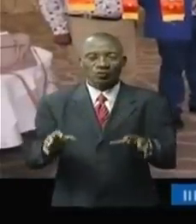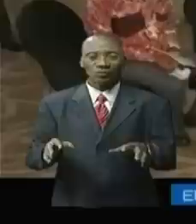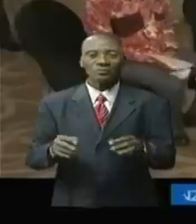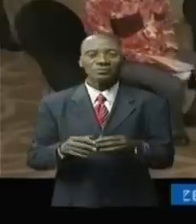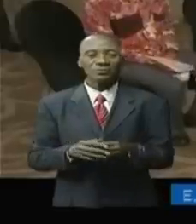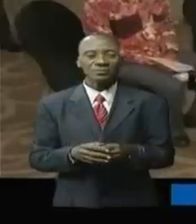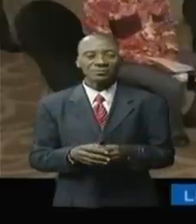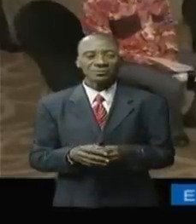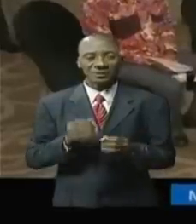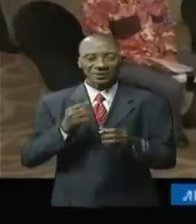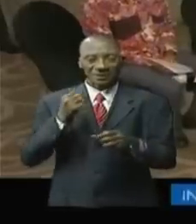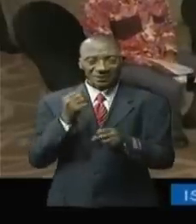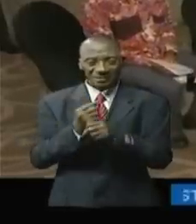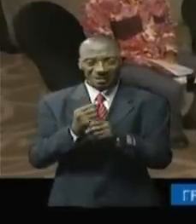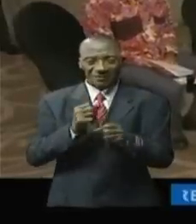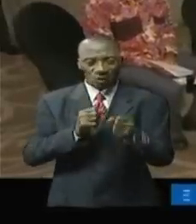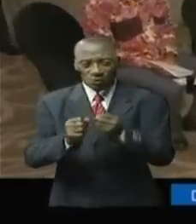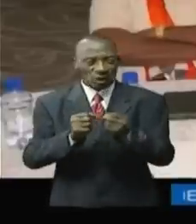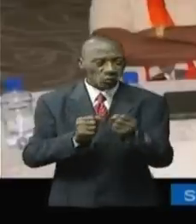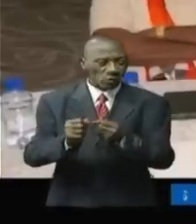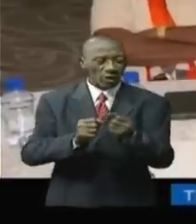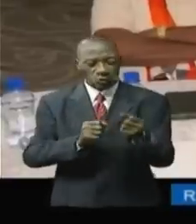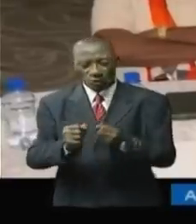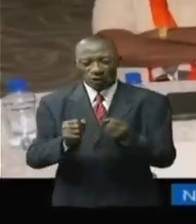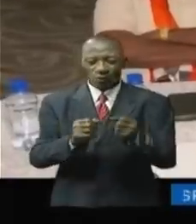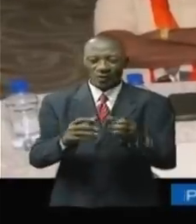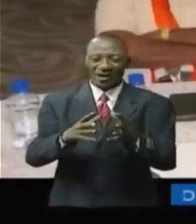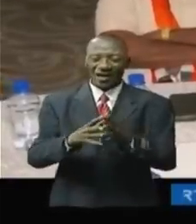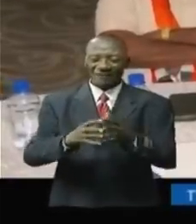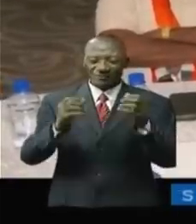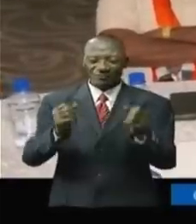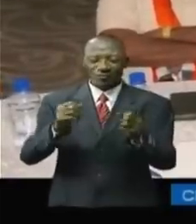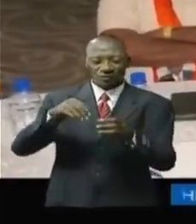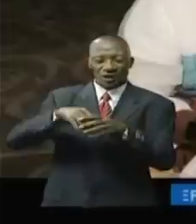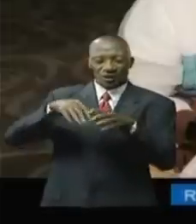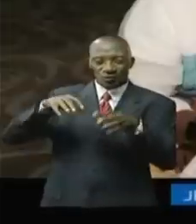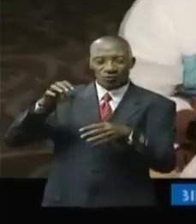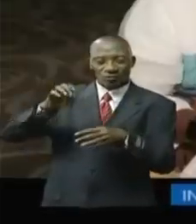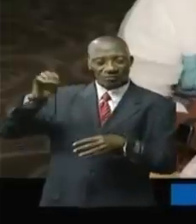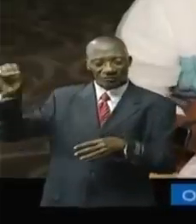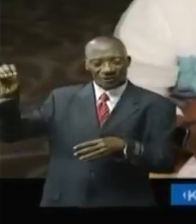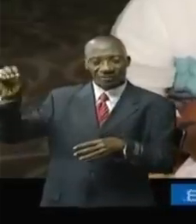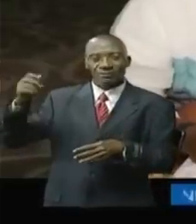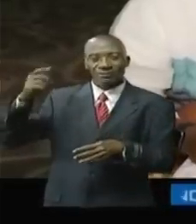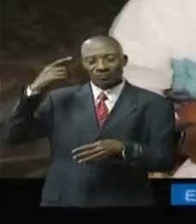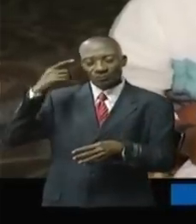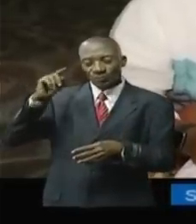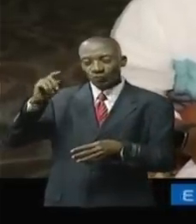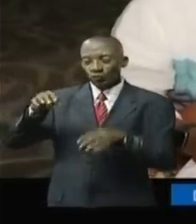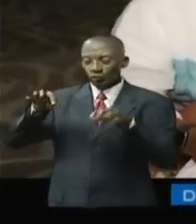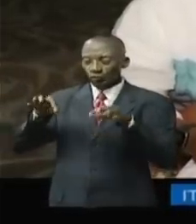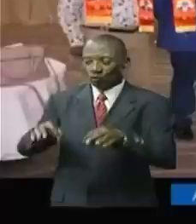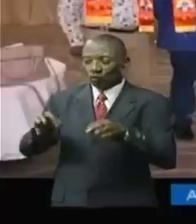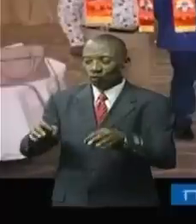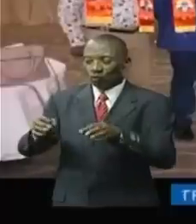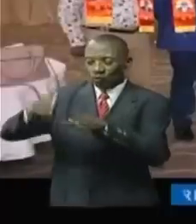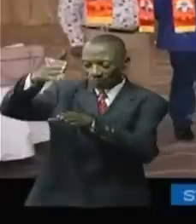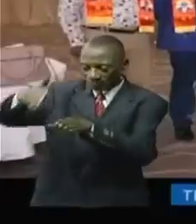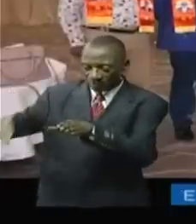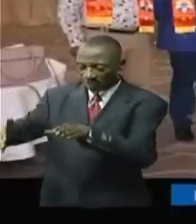se battent héroïquement dans l'est du pays pour assurer l'intégrité du territoire